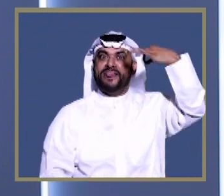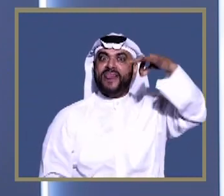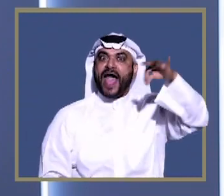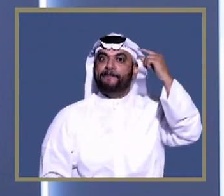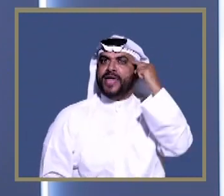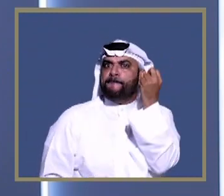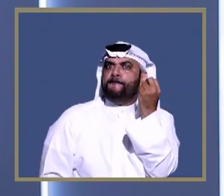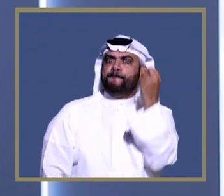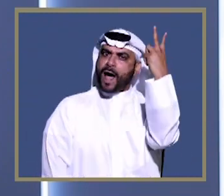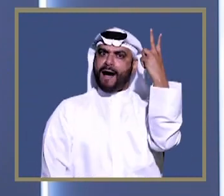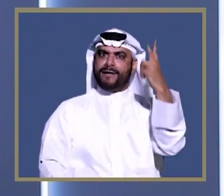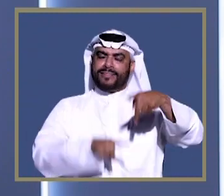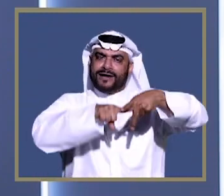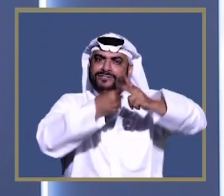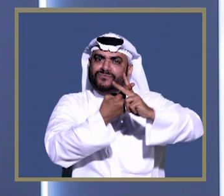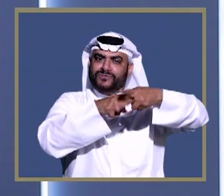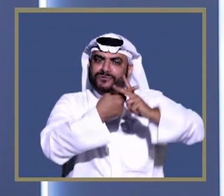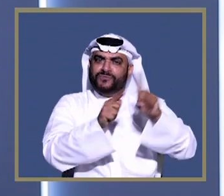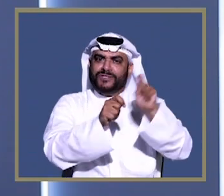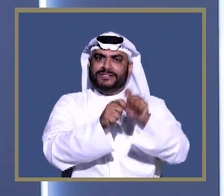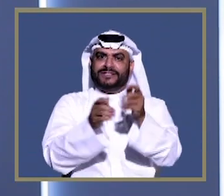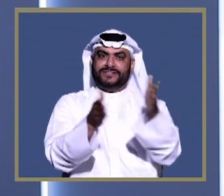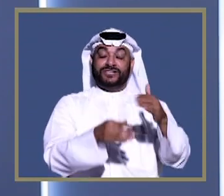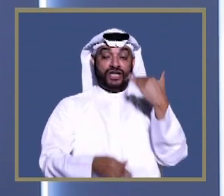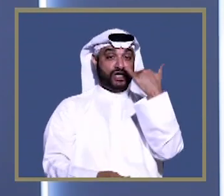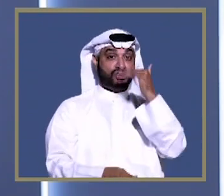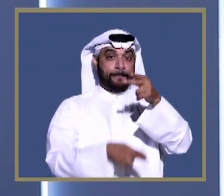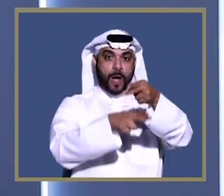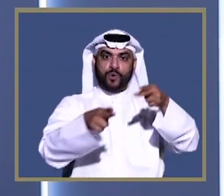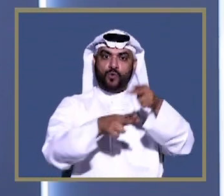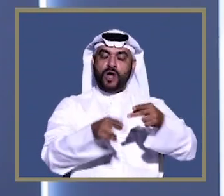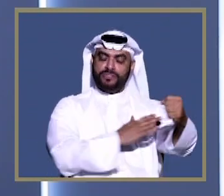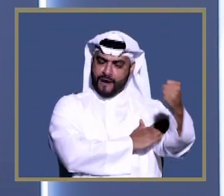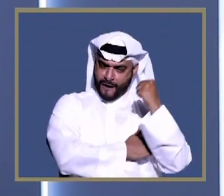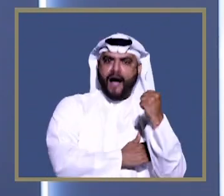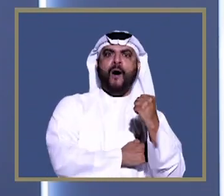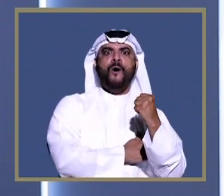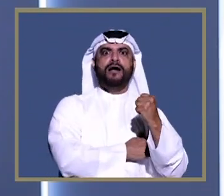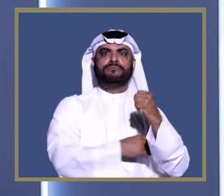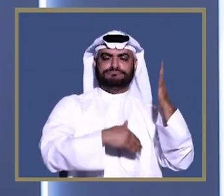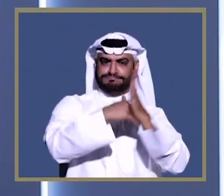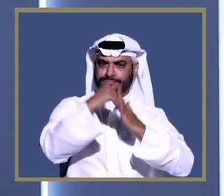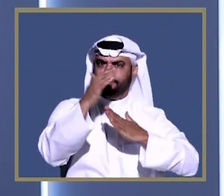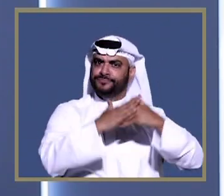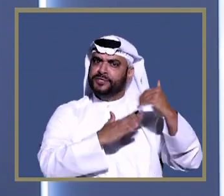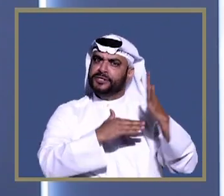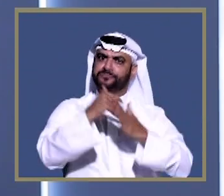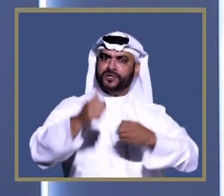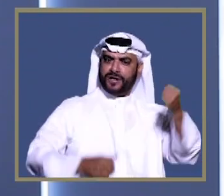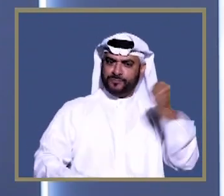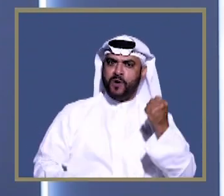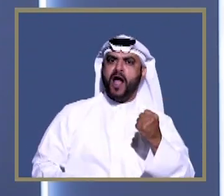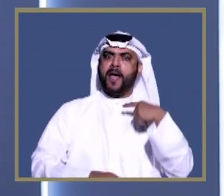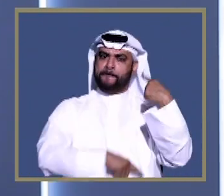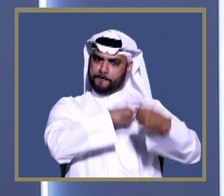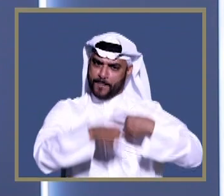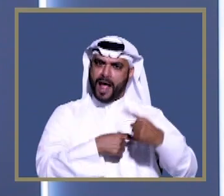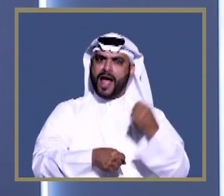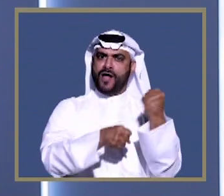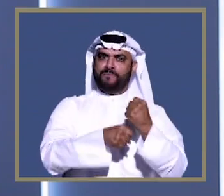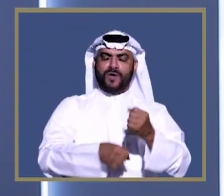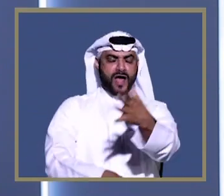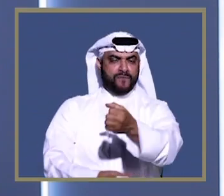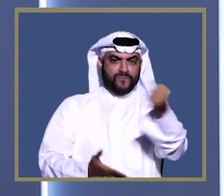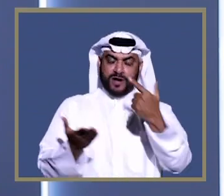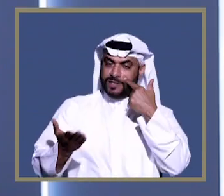بالاختراع. الشاب والشابة الكويتيين قادرين على الإنجاز وقادرين على الإبداع. كل ما هو مطلوب